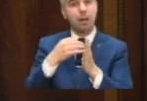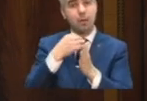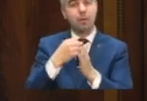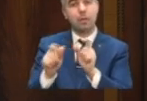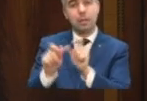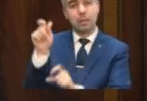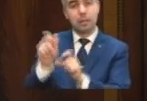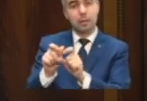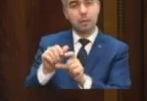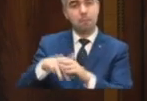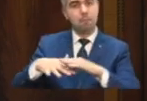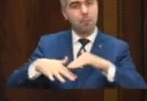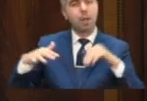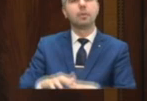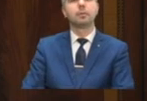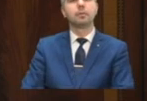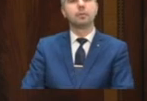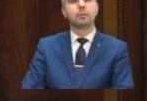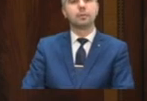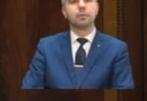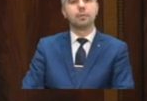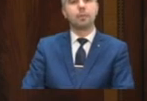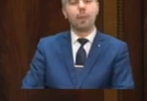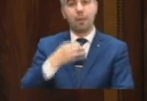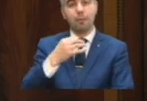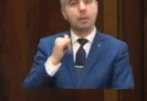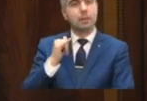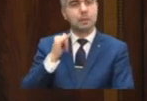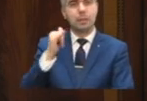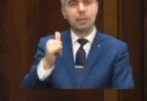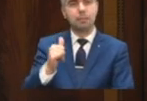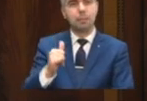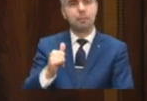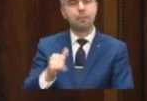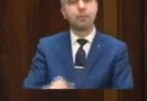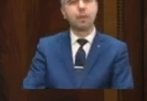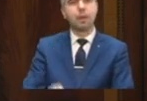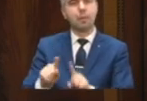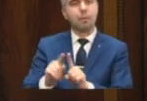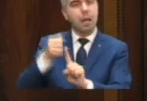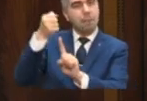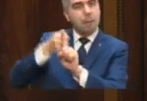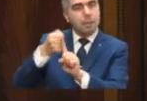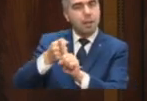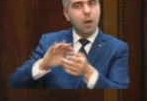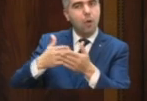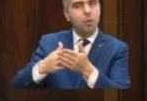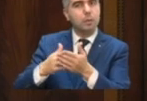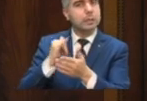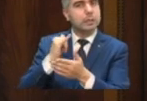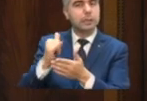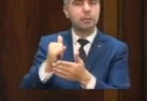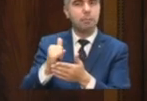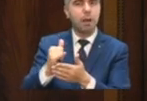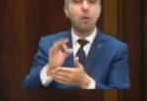والسادة أن أؤكد أننا سنواصل مسيرتنا الإصلاحية بخطى ثابتة